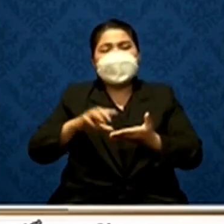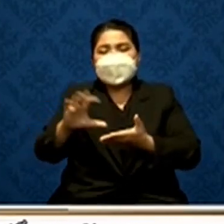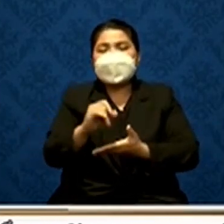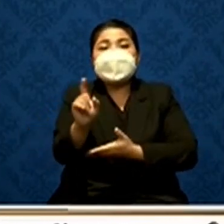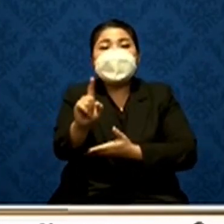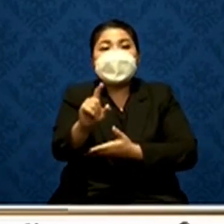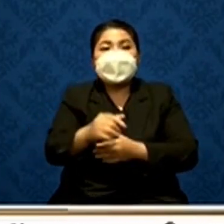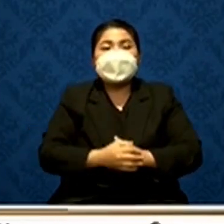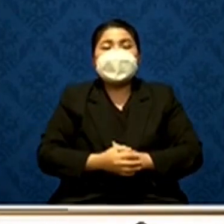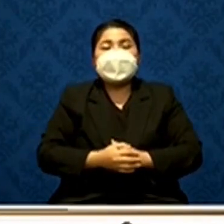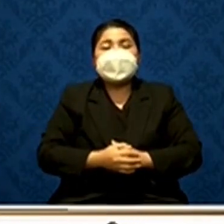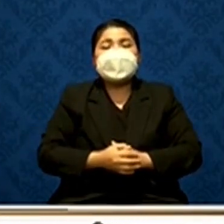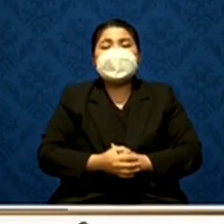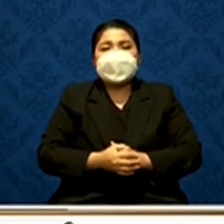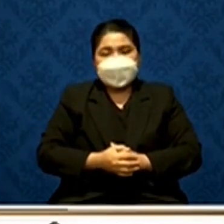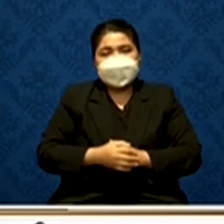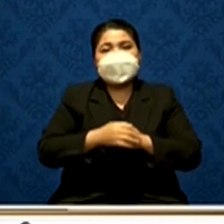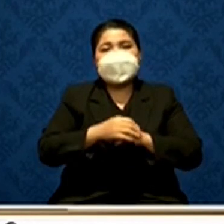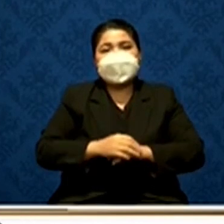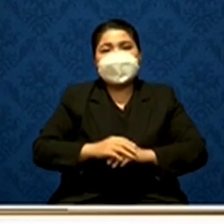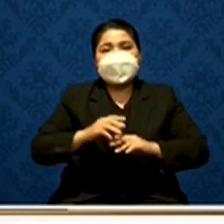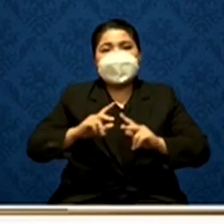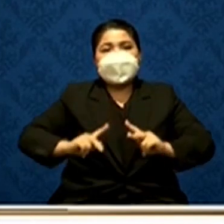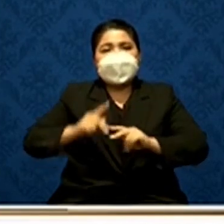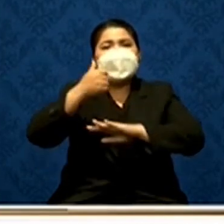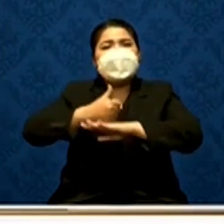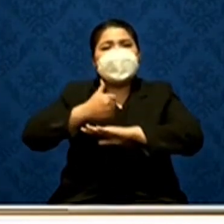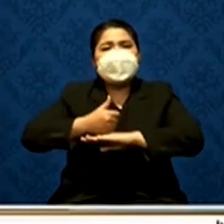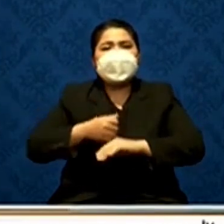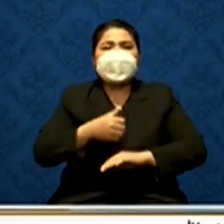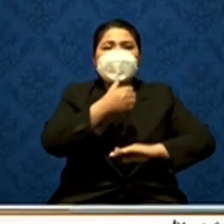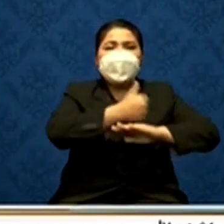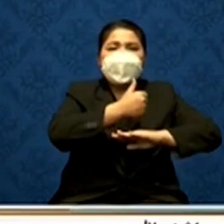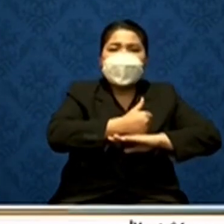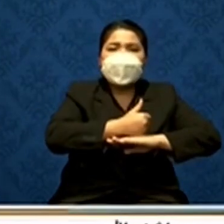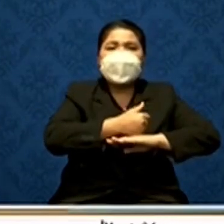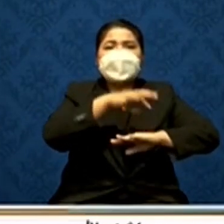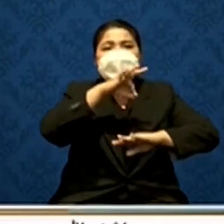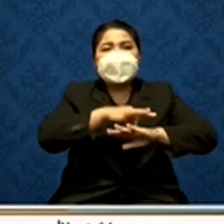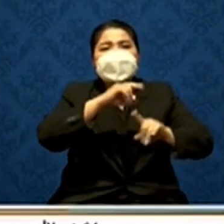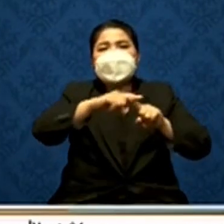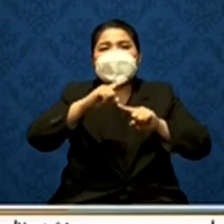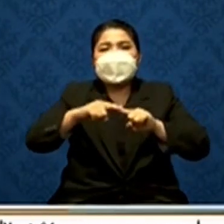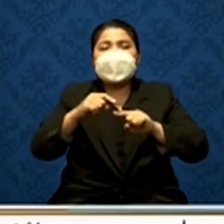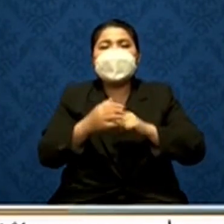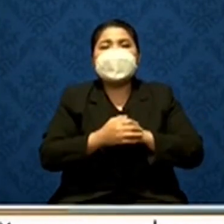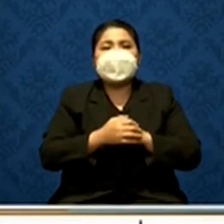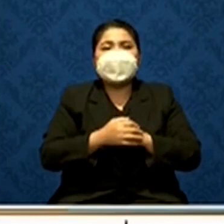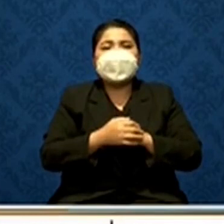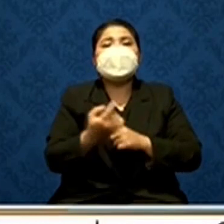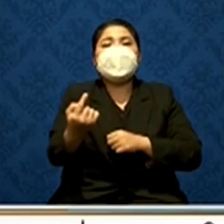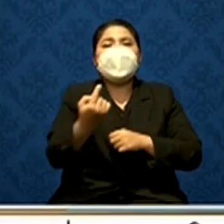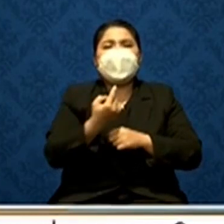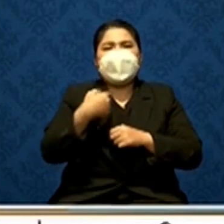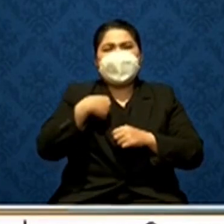การอ้างปตดครั้ปรีการอ้างวที่ผู้วาเข้าสู่ตำแหนงการอ้างวนทผู้วานั้พจากตำแหนงนั้นเป็